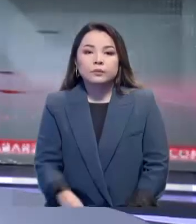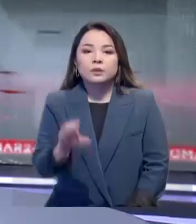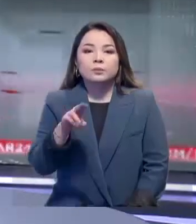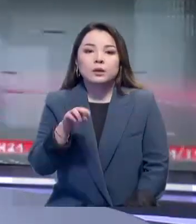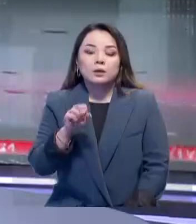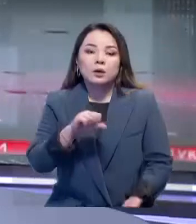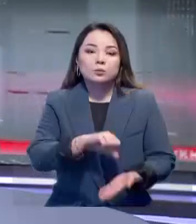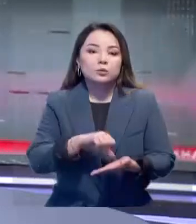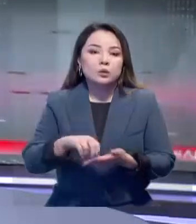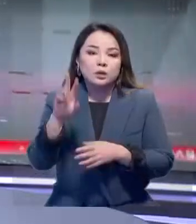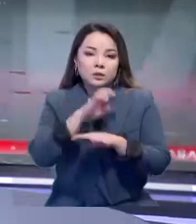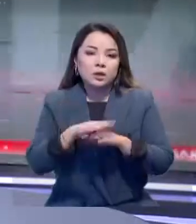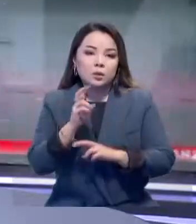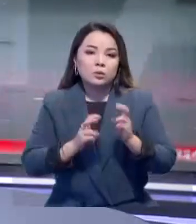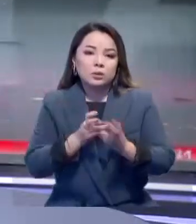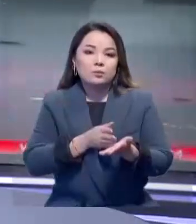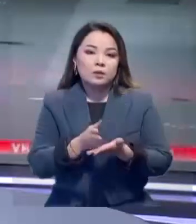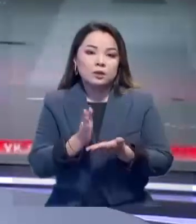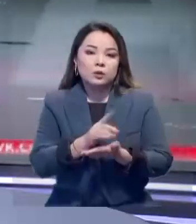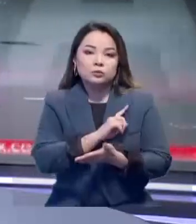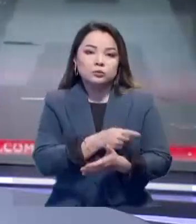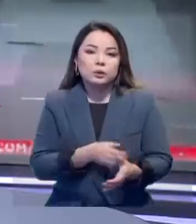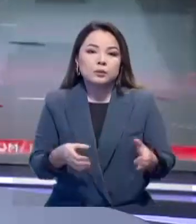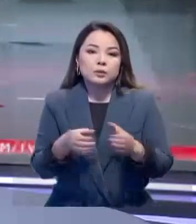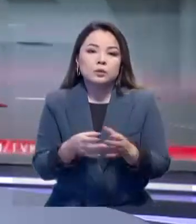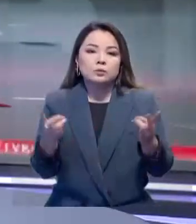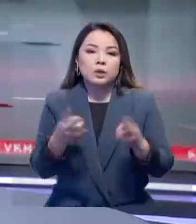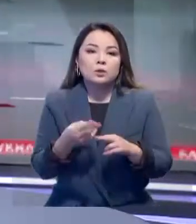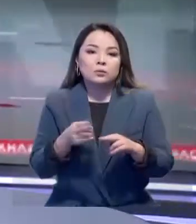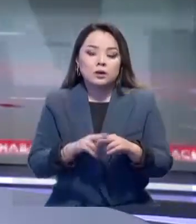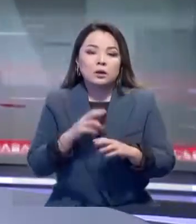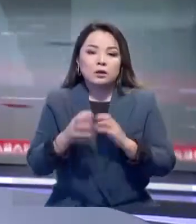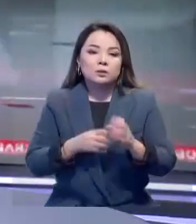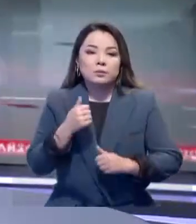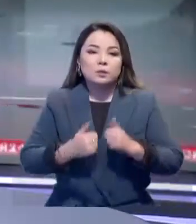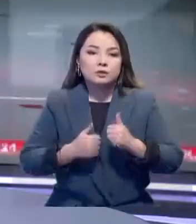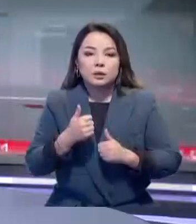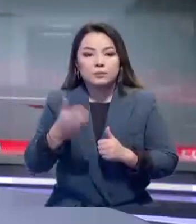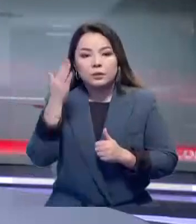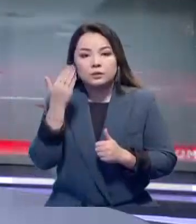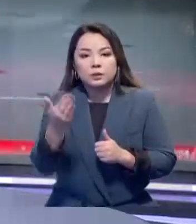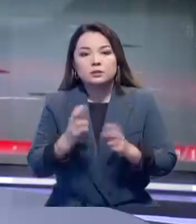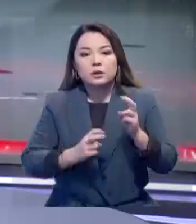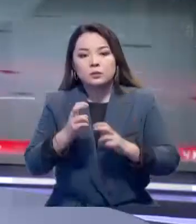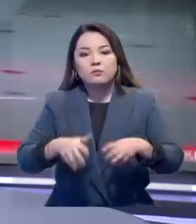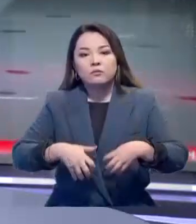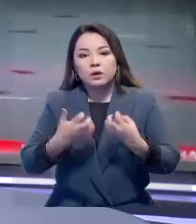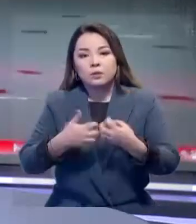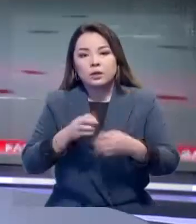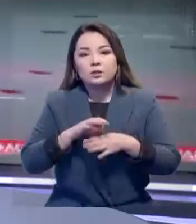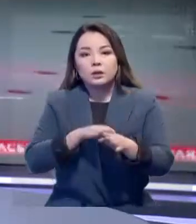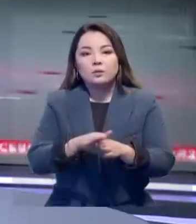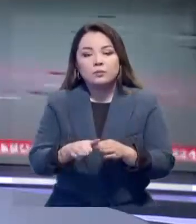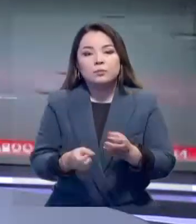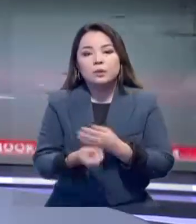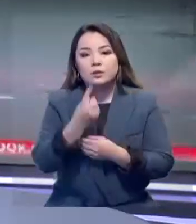СПЕКА-ға мүше елдер өнеркәсіп бағытында күш біріктіруі қажет. Сонда ғана әлемдік бәсекеге қабілетті зауыт фабрикалар пайда болады.